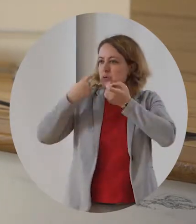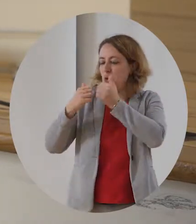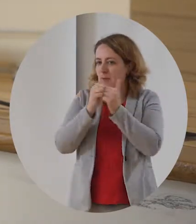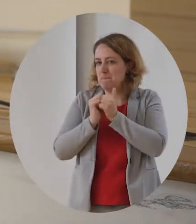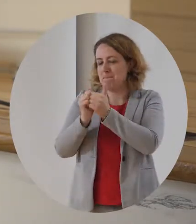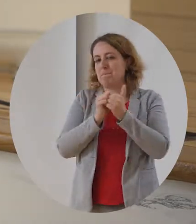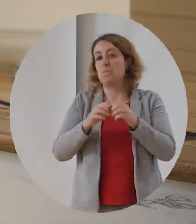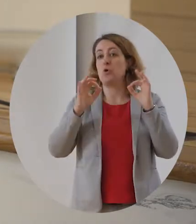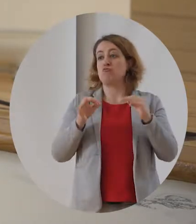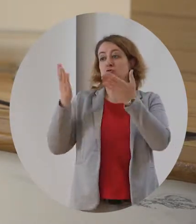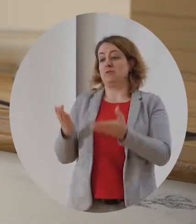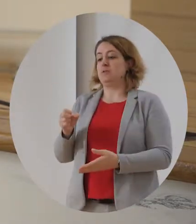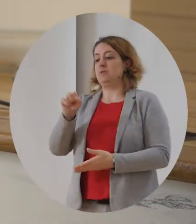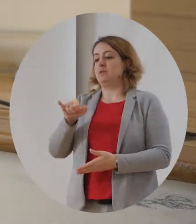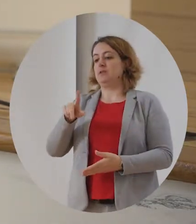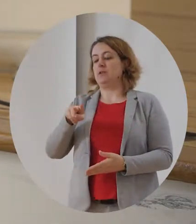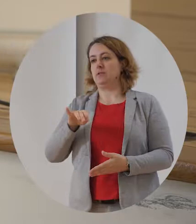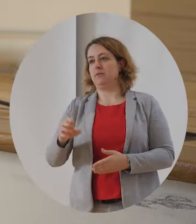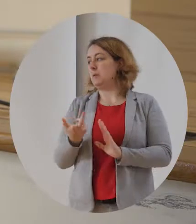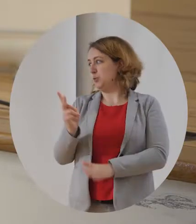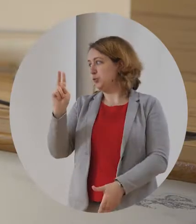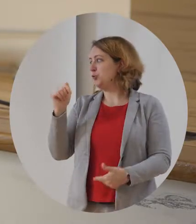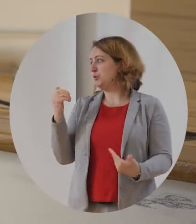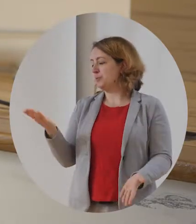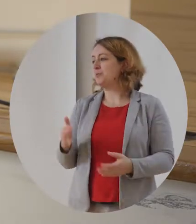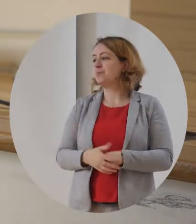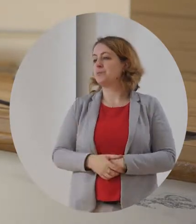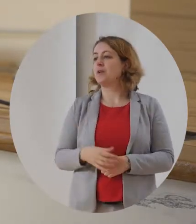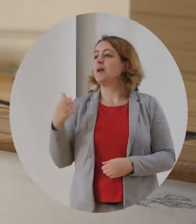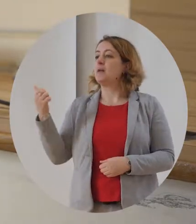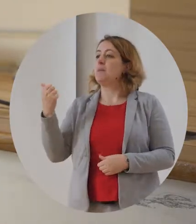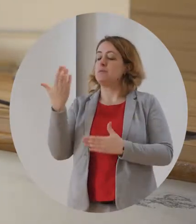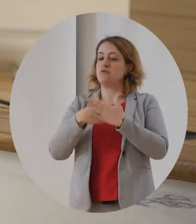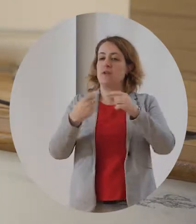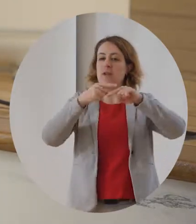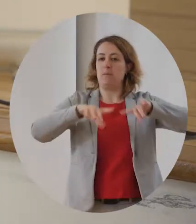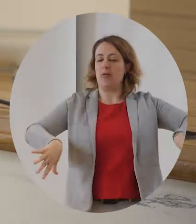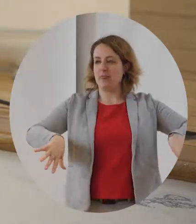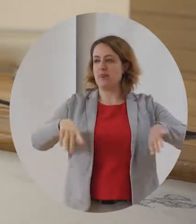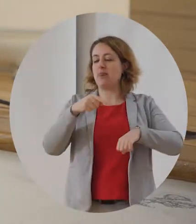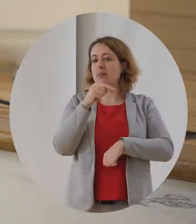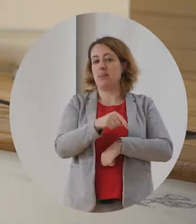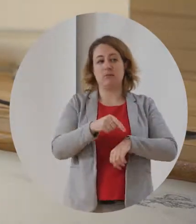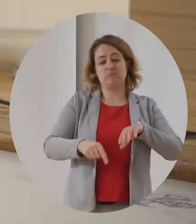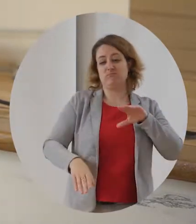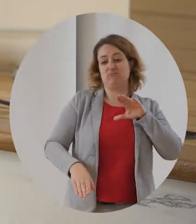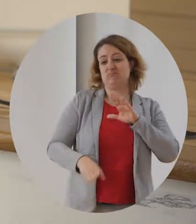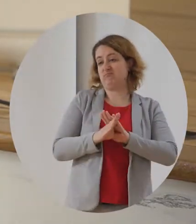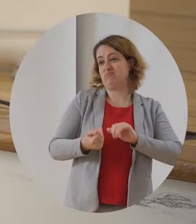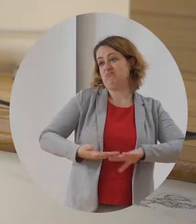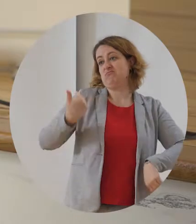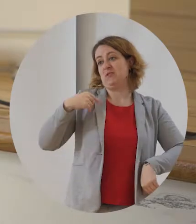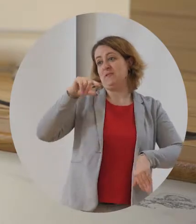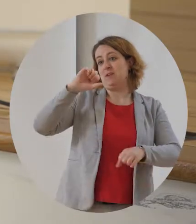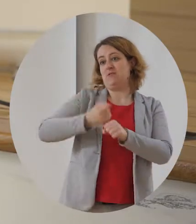réflexion, et notamment Sylvie Sansou, qui est au centre de ressources depuis le début, il y a